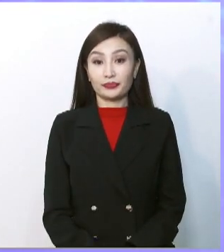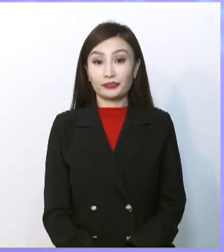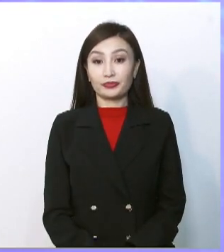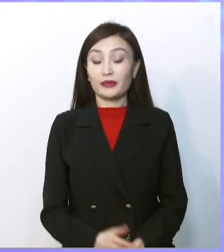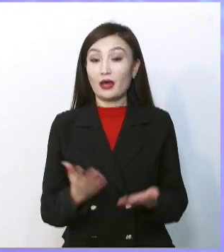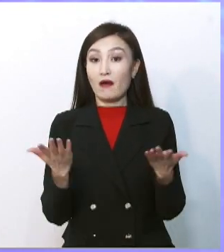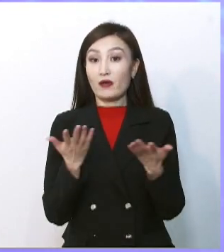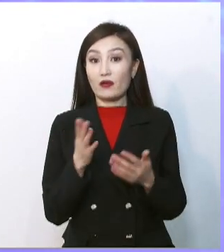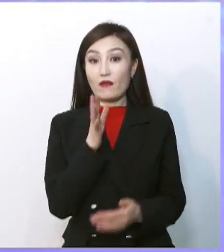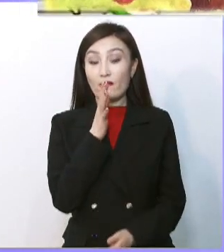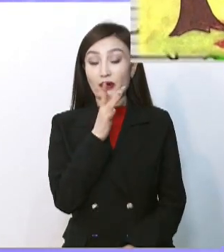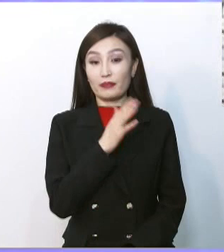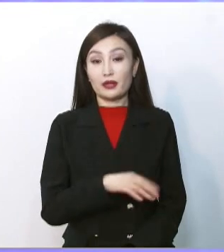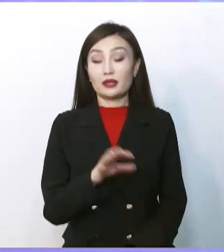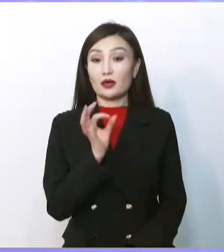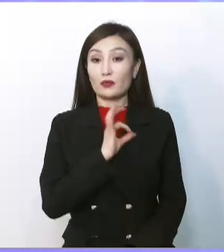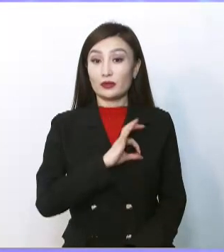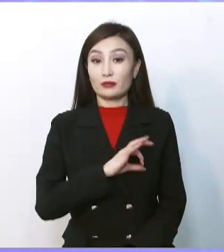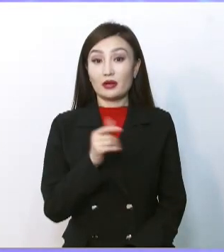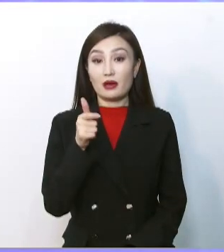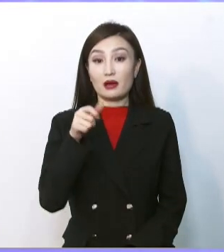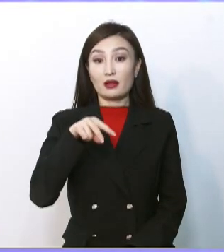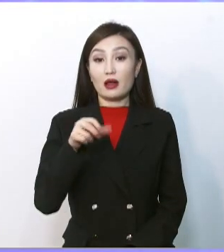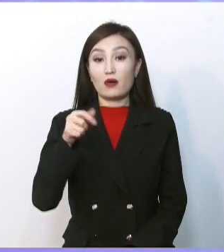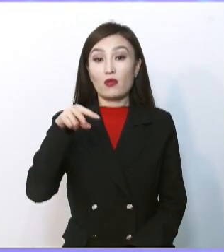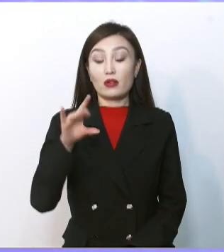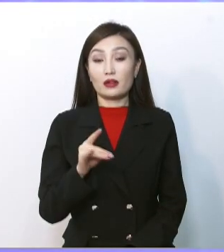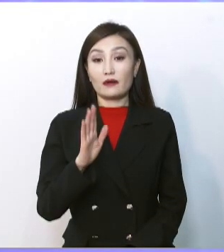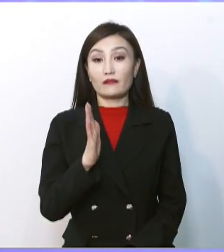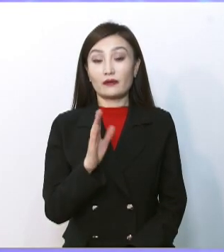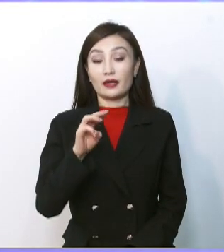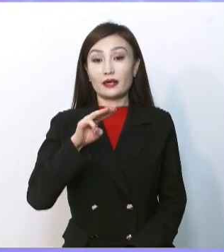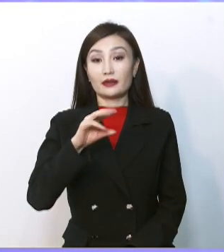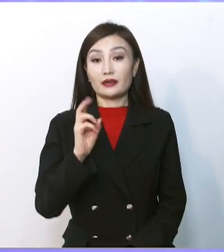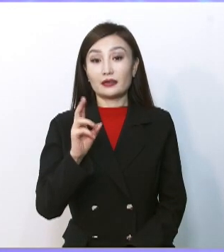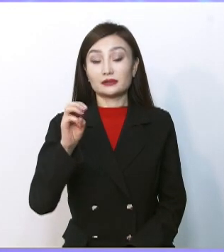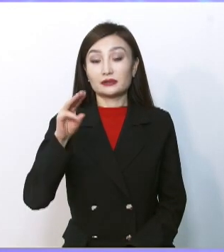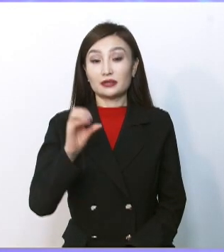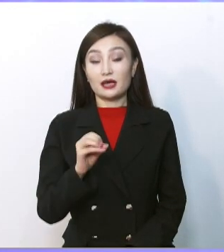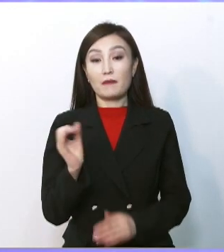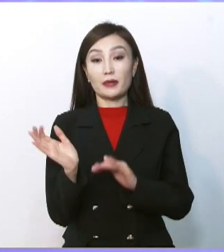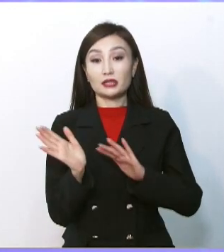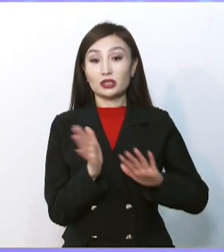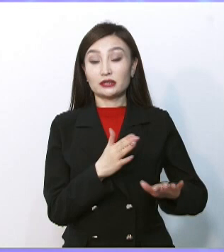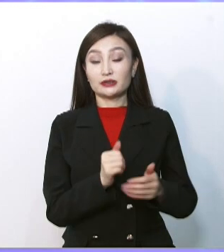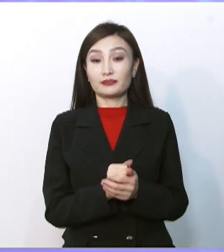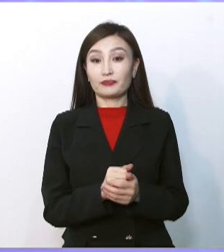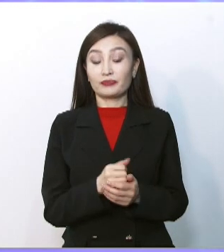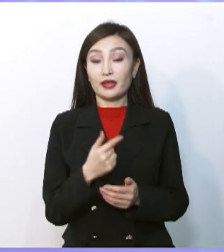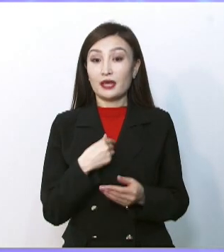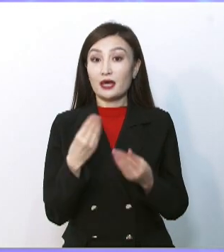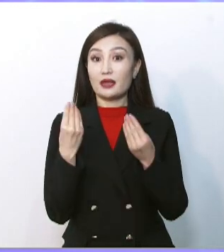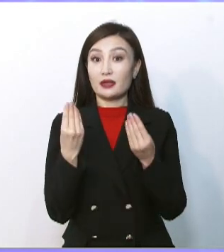В каком времени употреблены глаголы в тексте? В прошедшем. Я